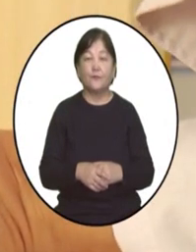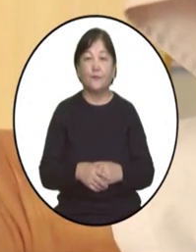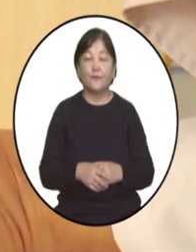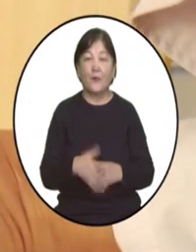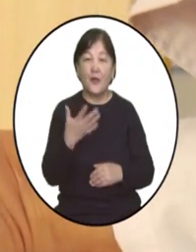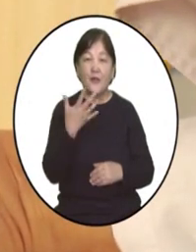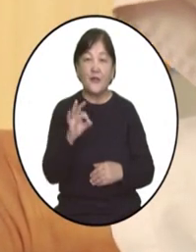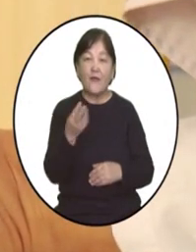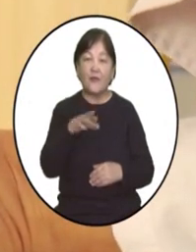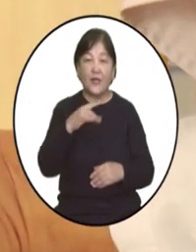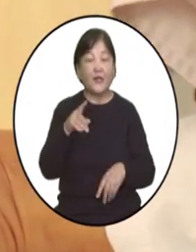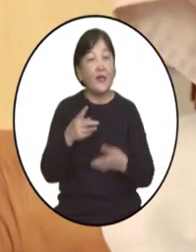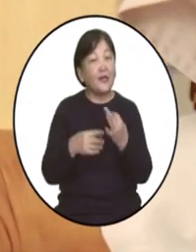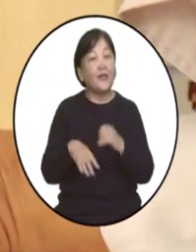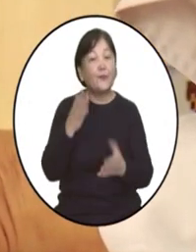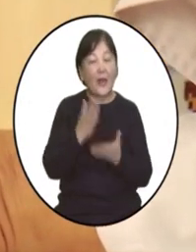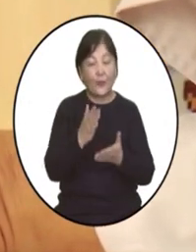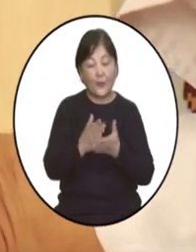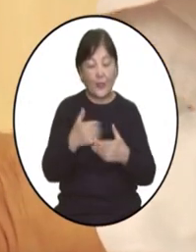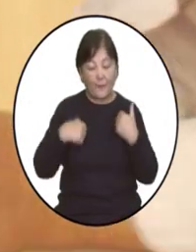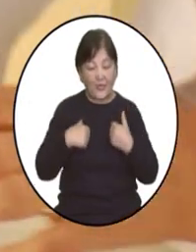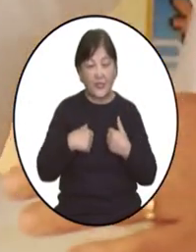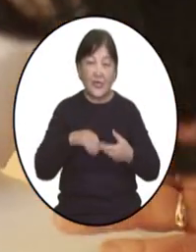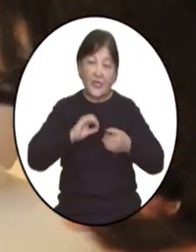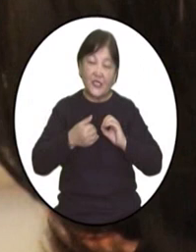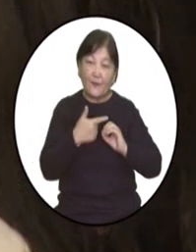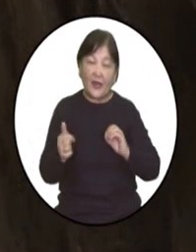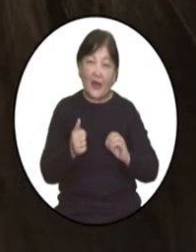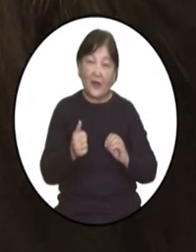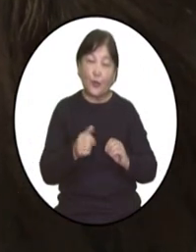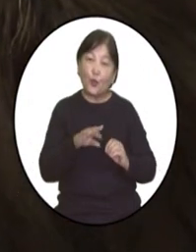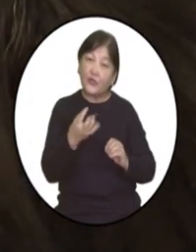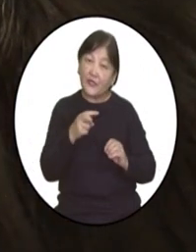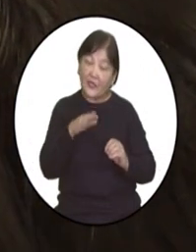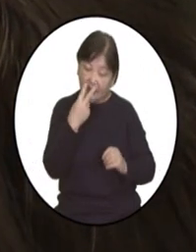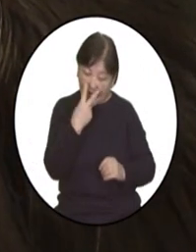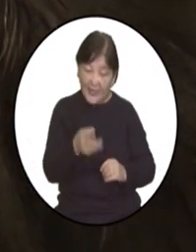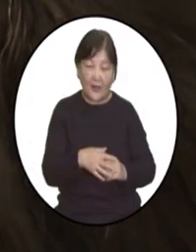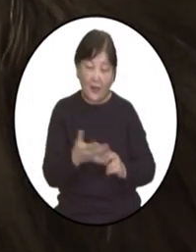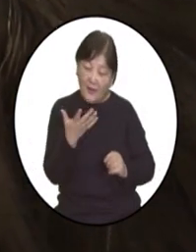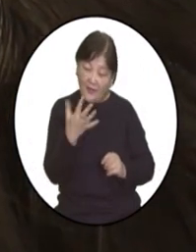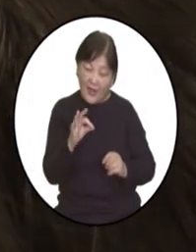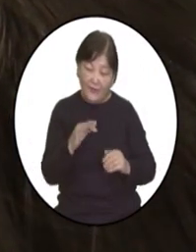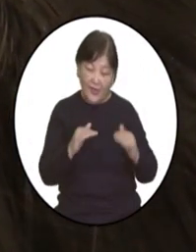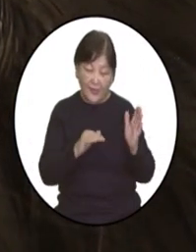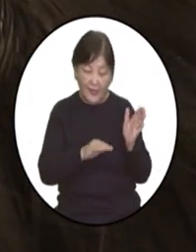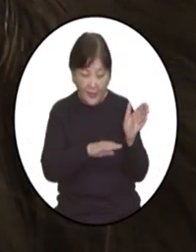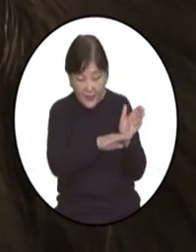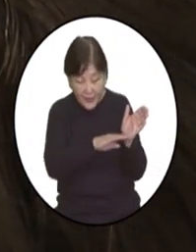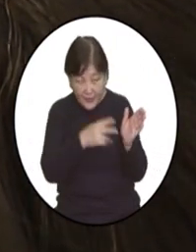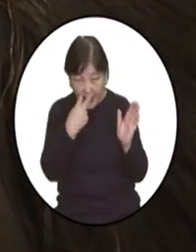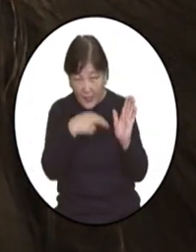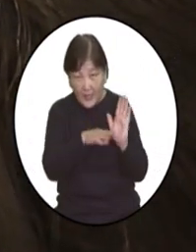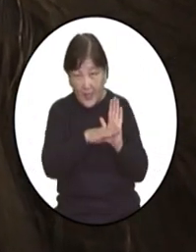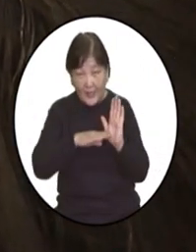50 дээр хит байна. 50. За 50 дээр яг их зурдаас нь бас хэмжилтийг харах